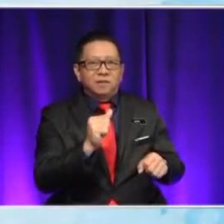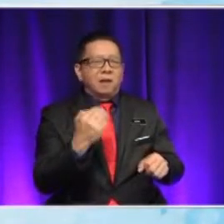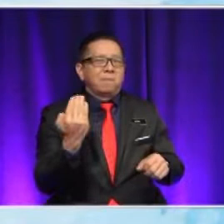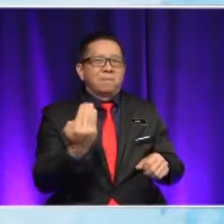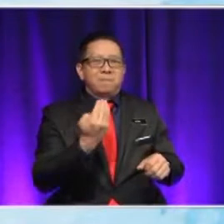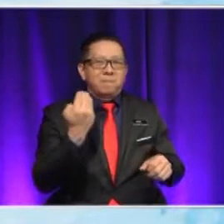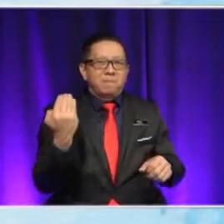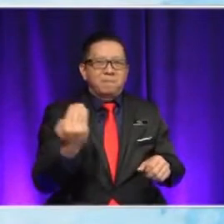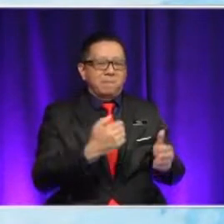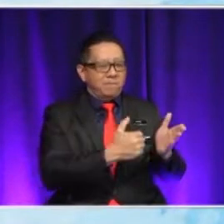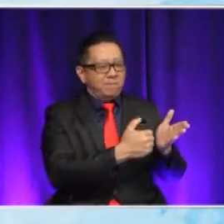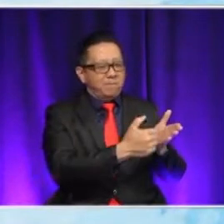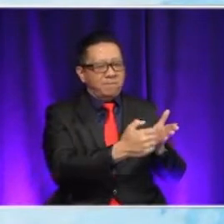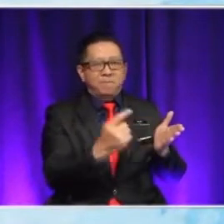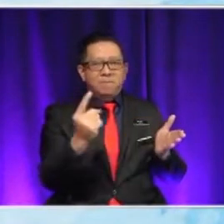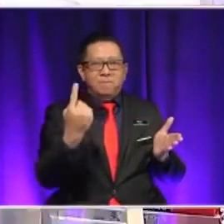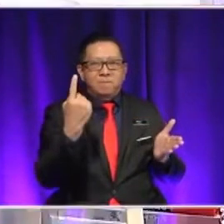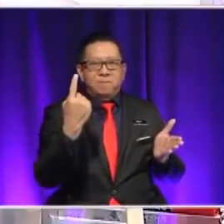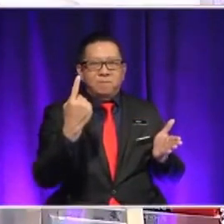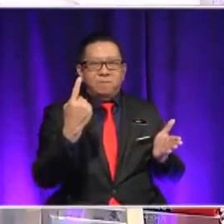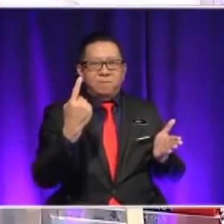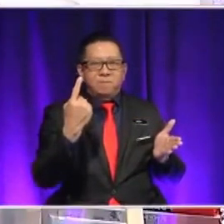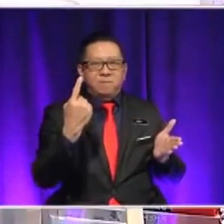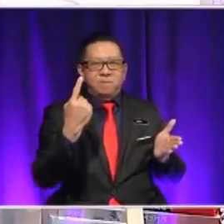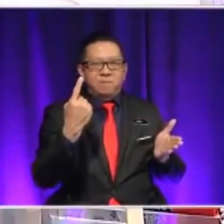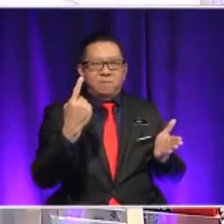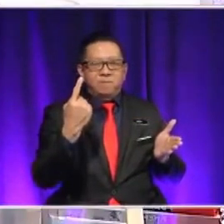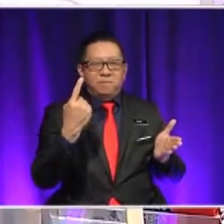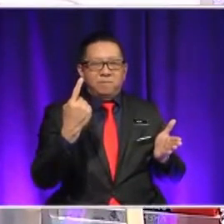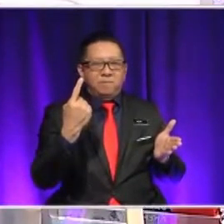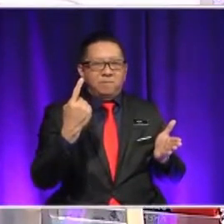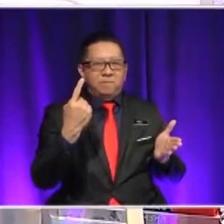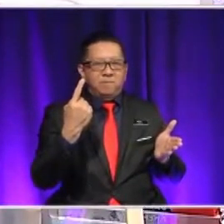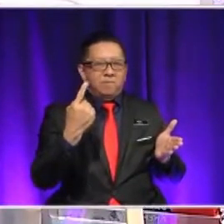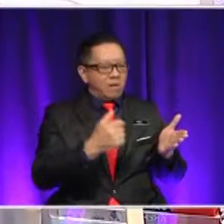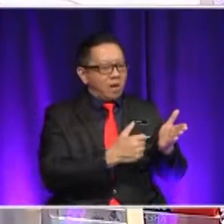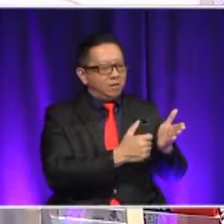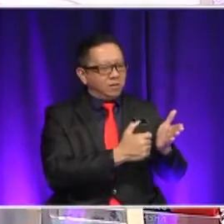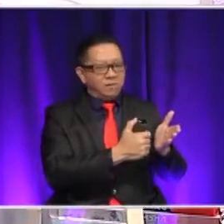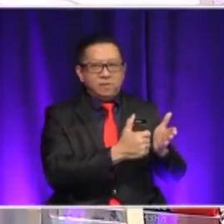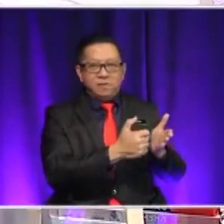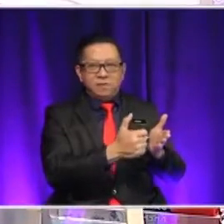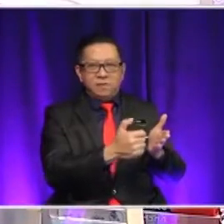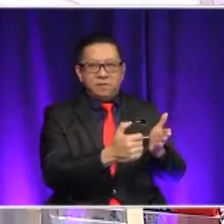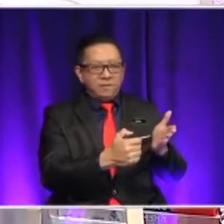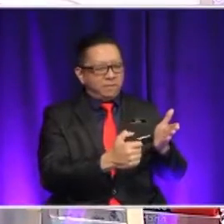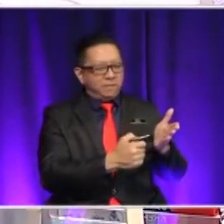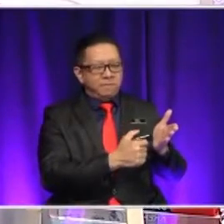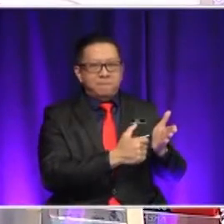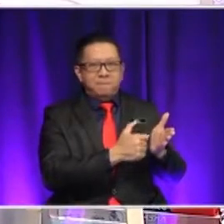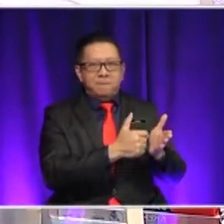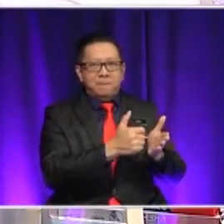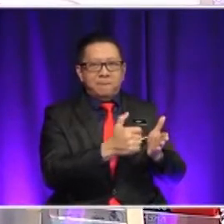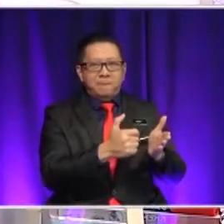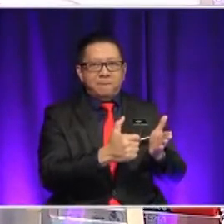Bahasa enggak Bagus baru tanya kalau dalam apa-apa taksiran Ice kutengok juga atau aku itu punya kemahiran semasa